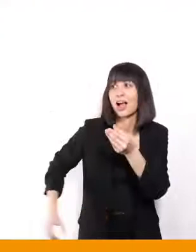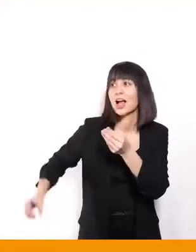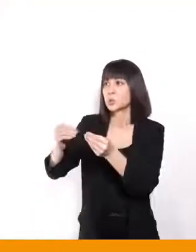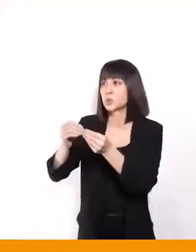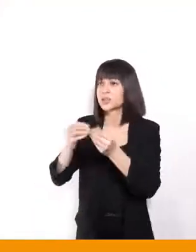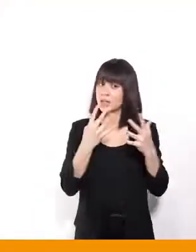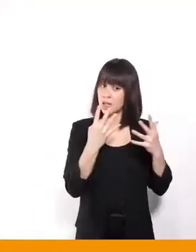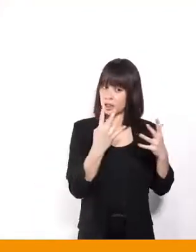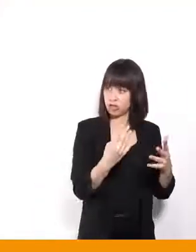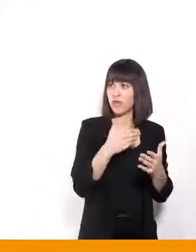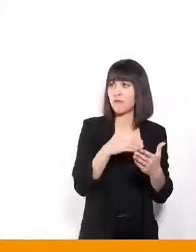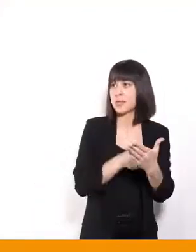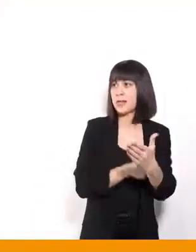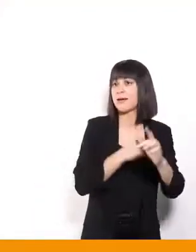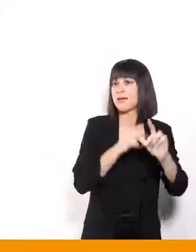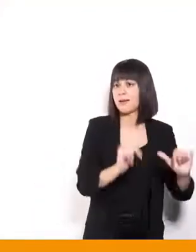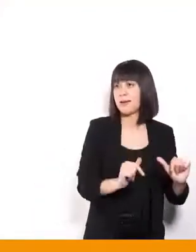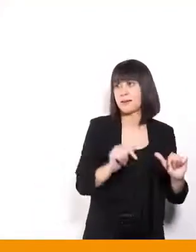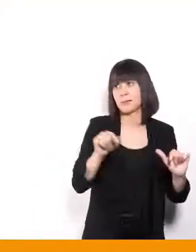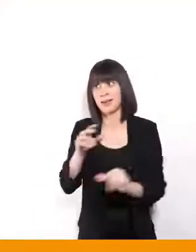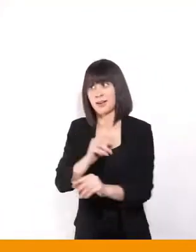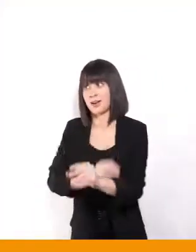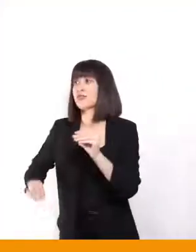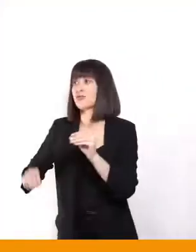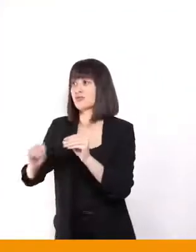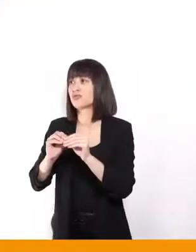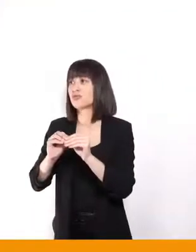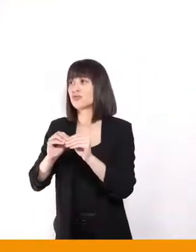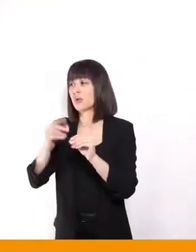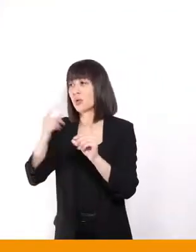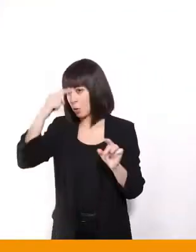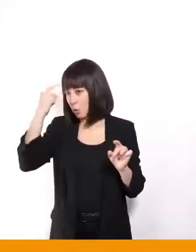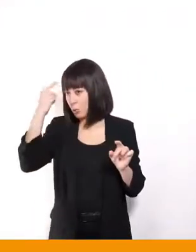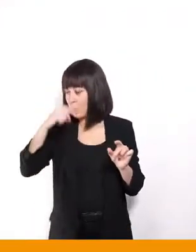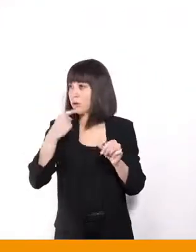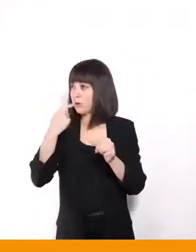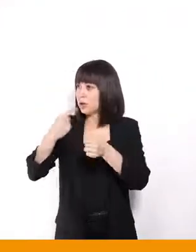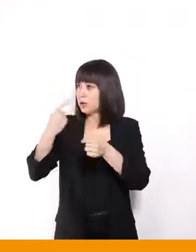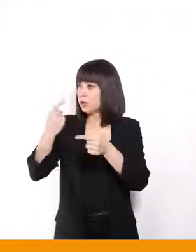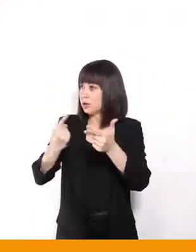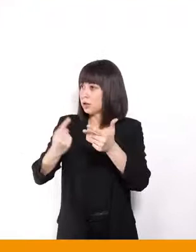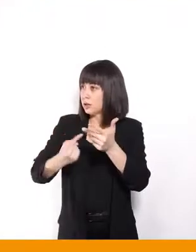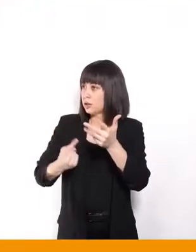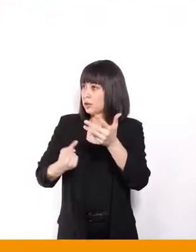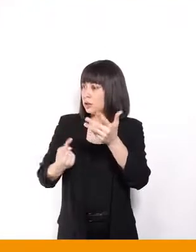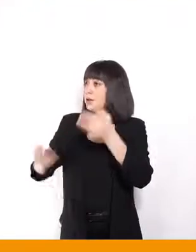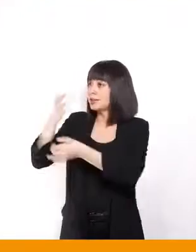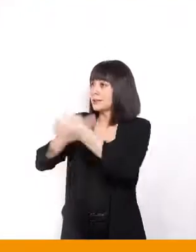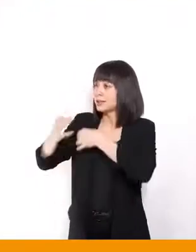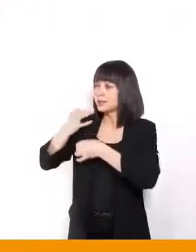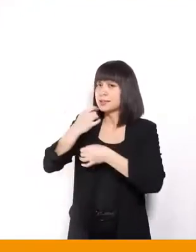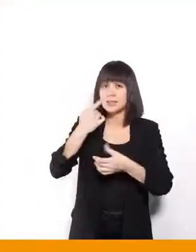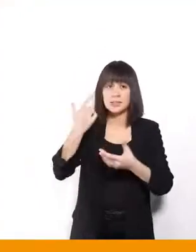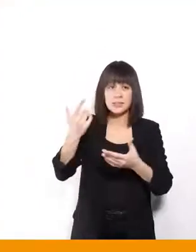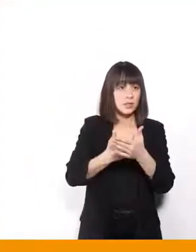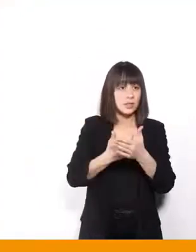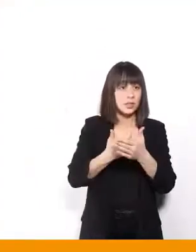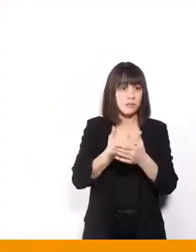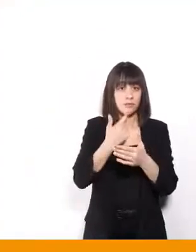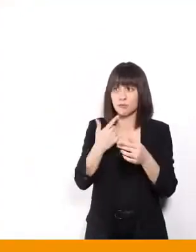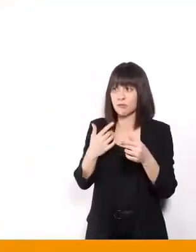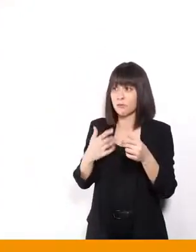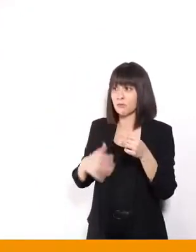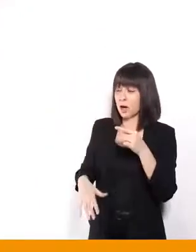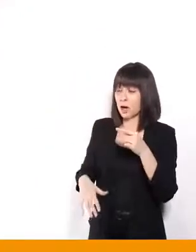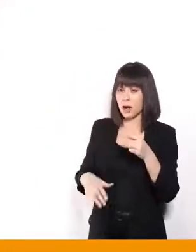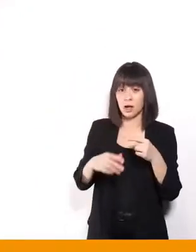handicapées, pour financer un peu tout ce que vous avez dit, d'ailleurs, enfin, à la fois l'augmentation de la prestation de compensation individuelle en